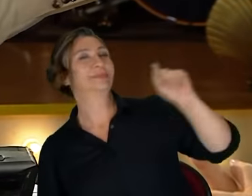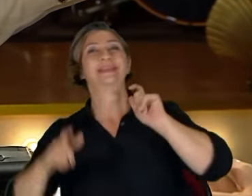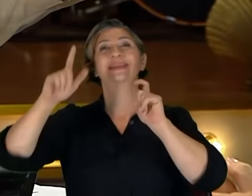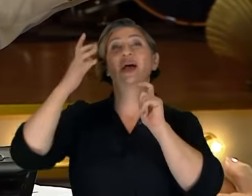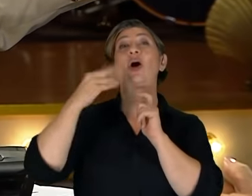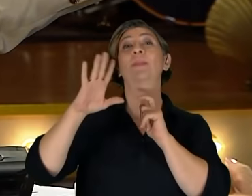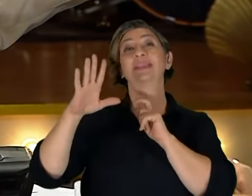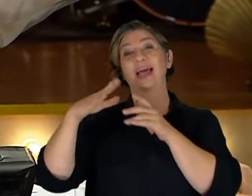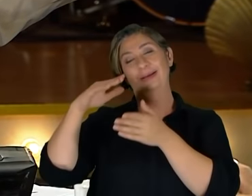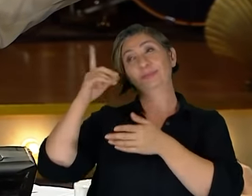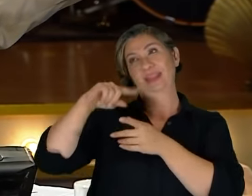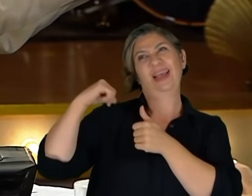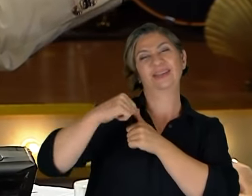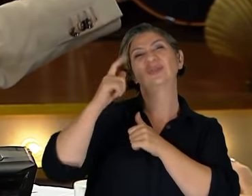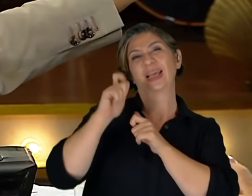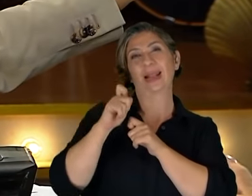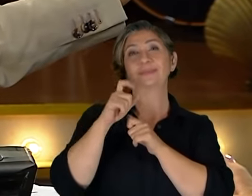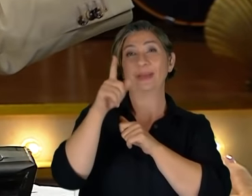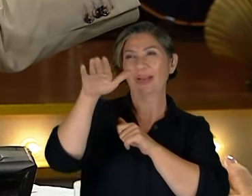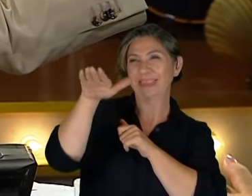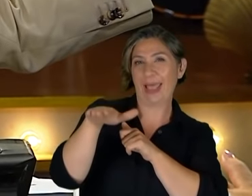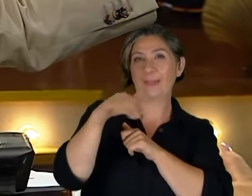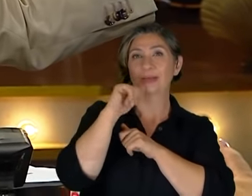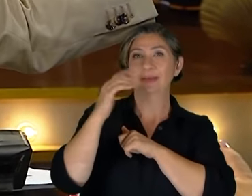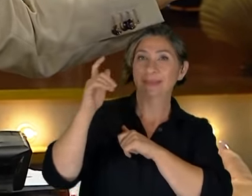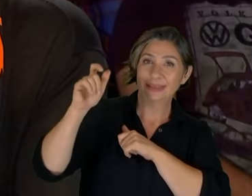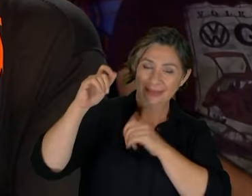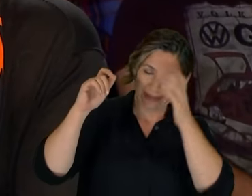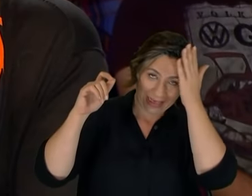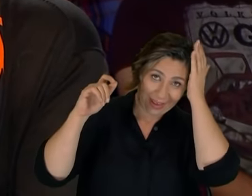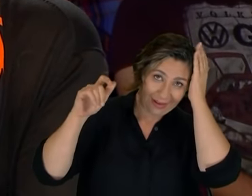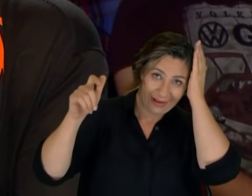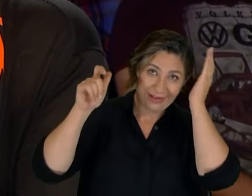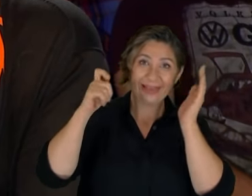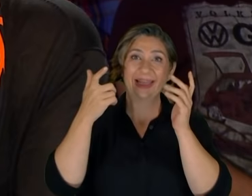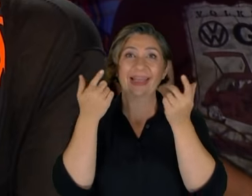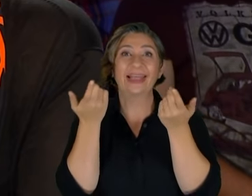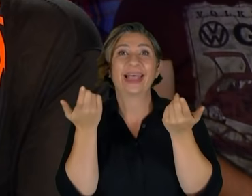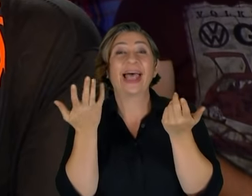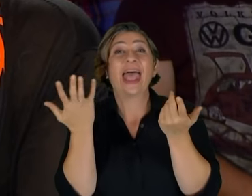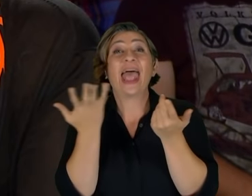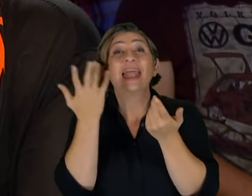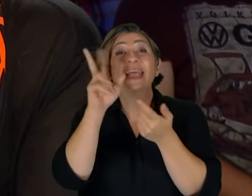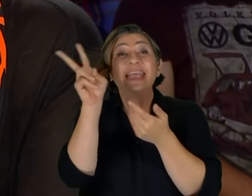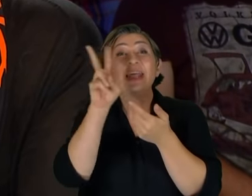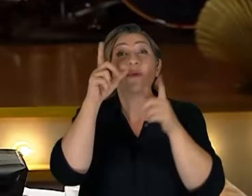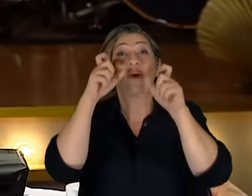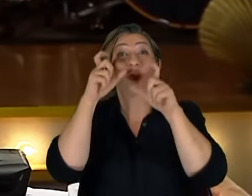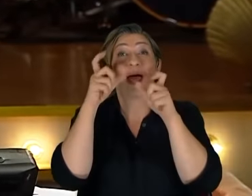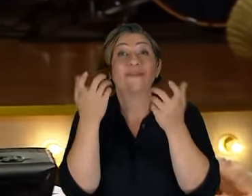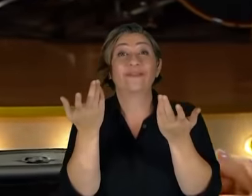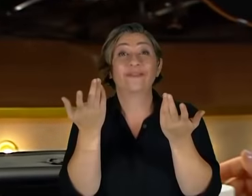çekelim. Olmaz bacaklar kısa çıkmış. Sen biraz eğil abi. Tamam. Saçım olmamış abi filan. Yani en aşağı 20 fotoğrafla